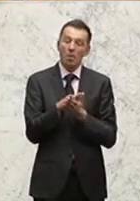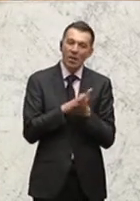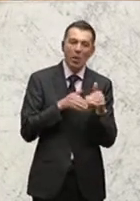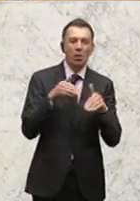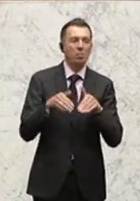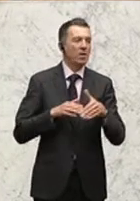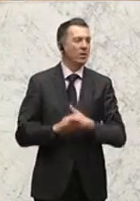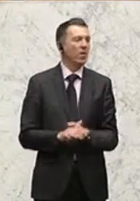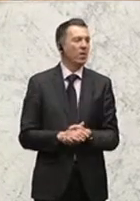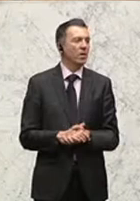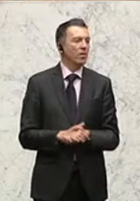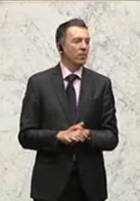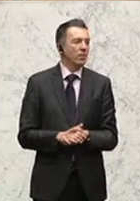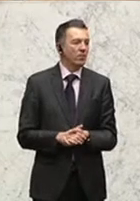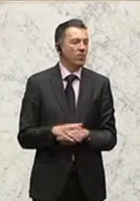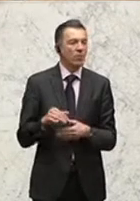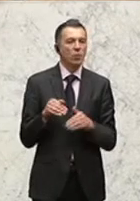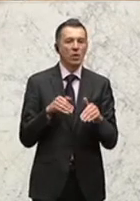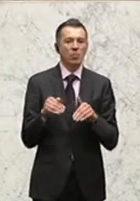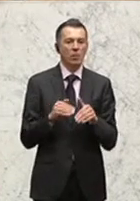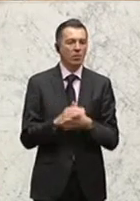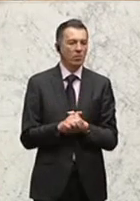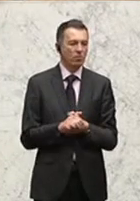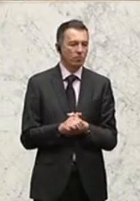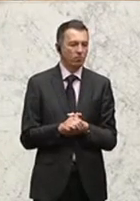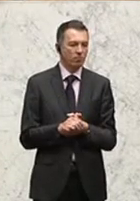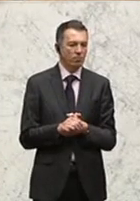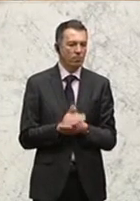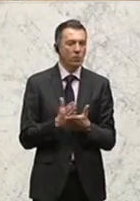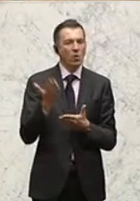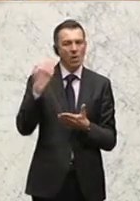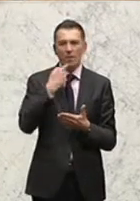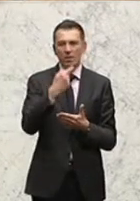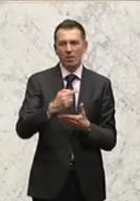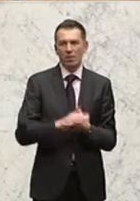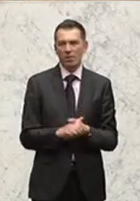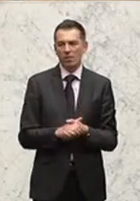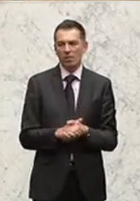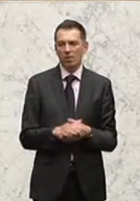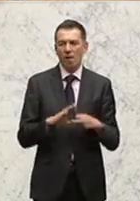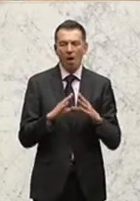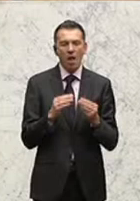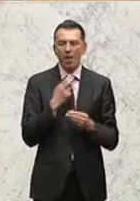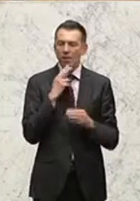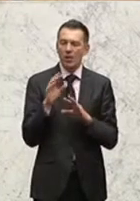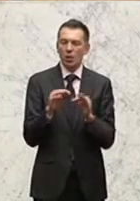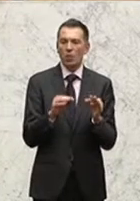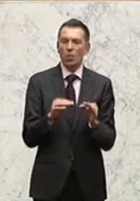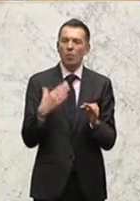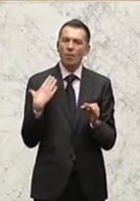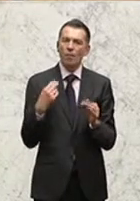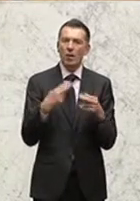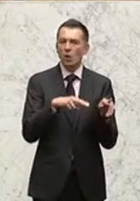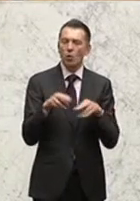als Minister, als Justizminister, schon damals gesagt hat, dass er so alles daran setzen wird, dass wieder Vertrauen